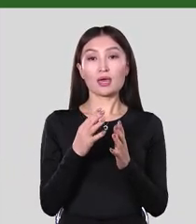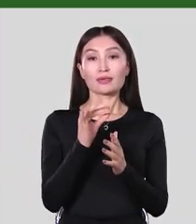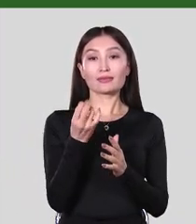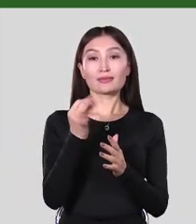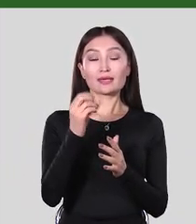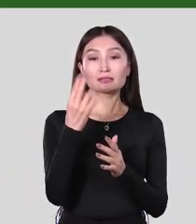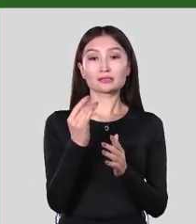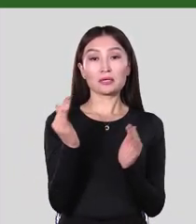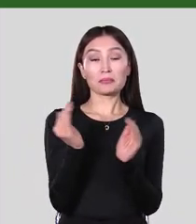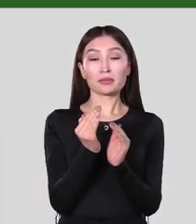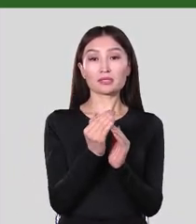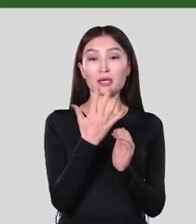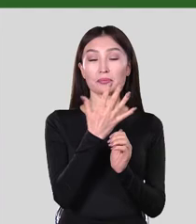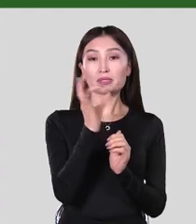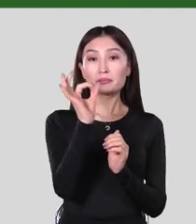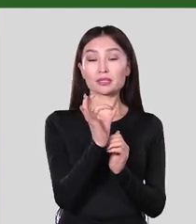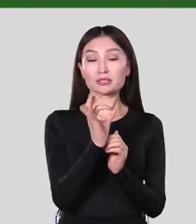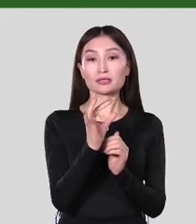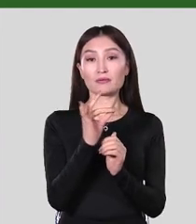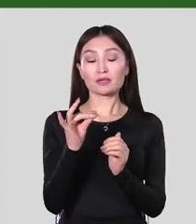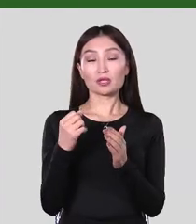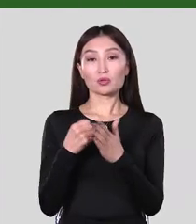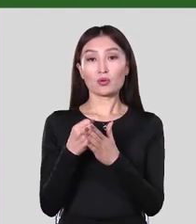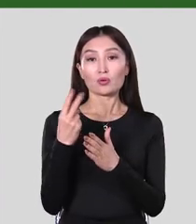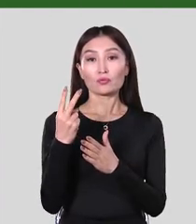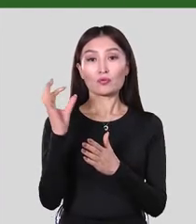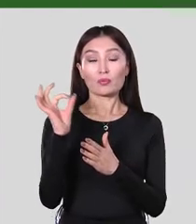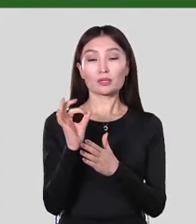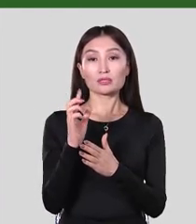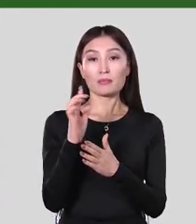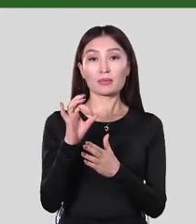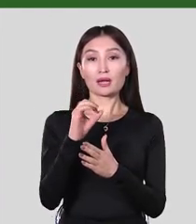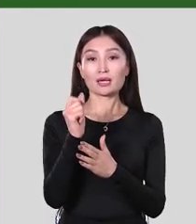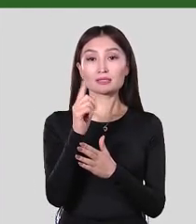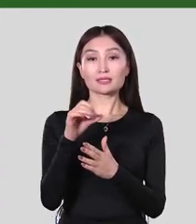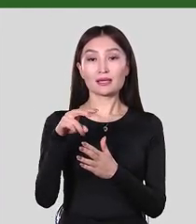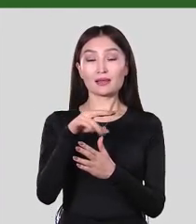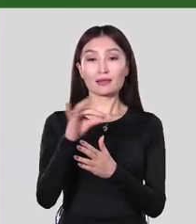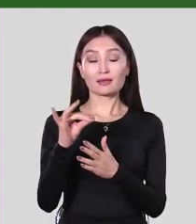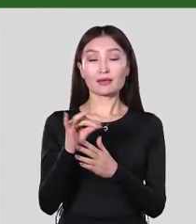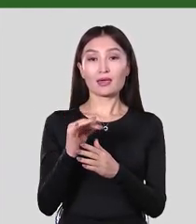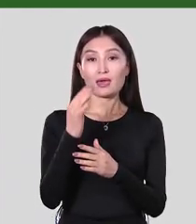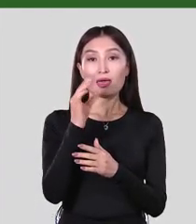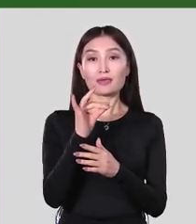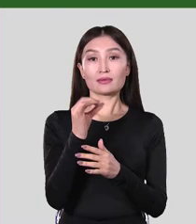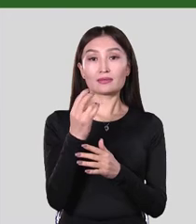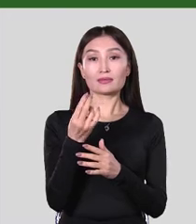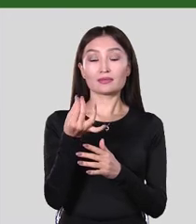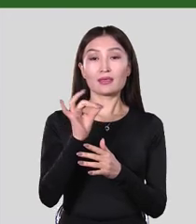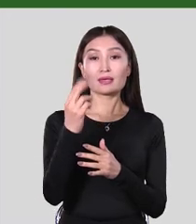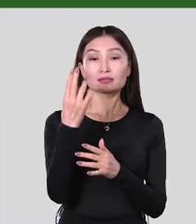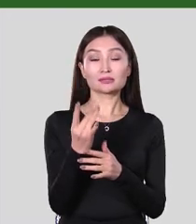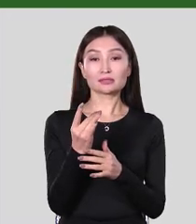населения – от 5% в Гайане и до 2% в Бразилии. Индейские поселения